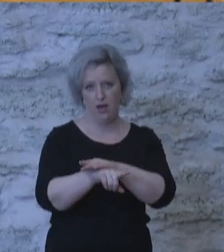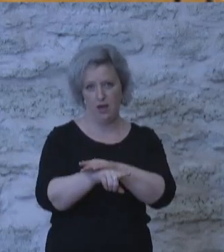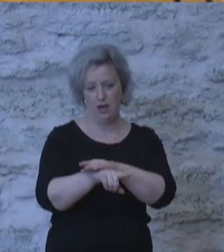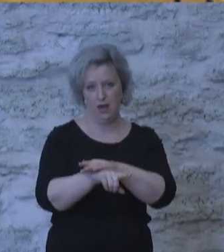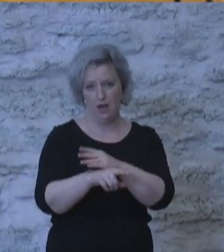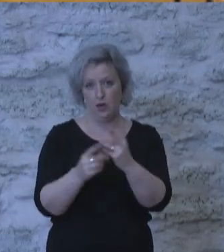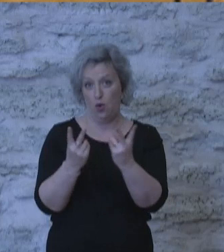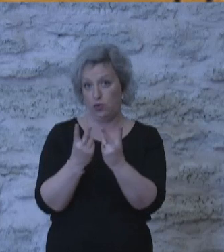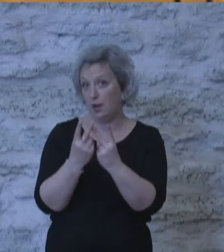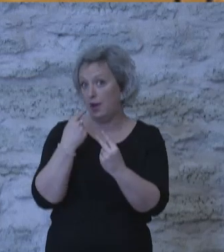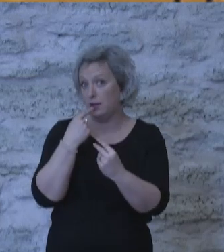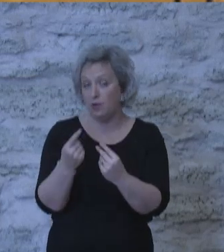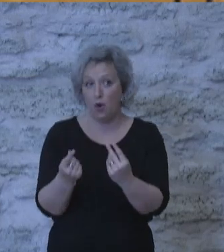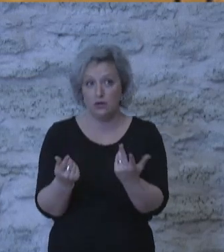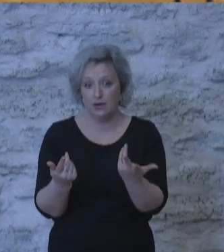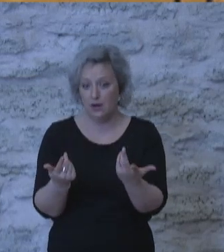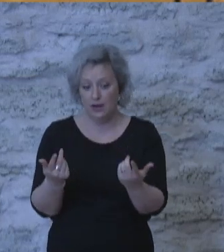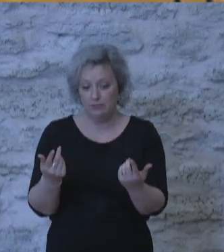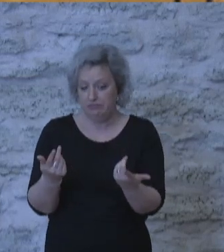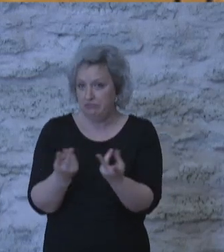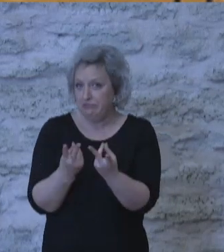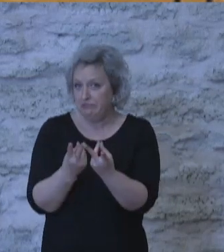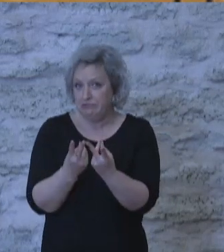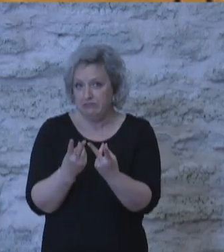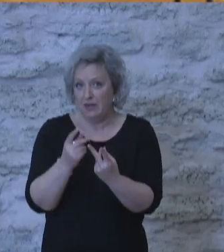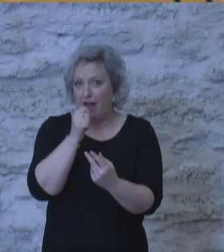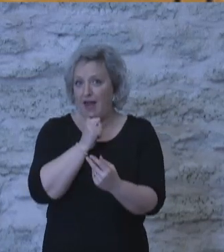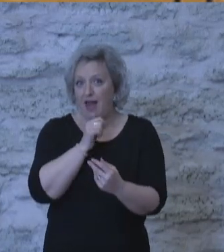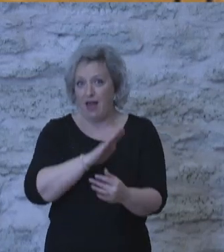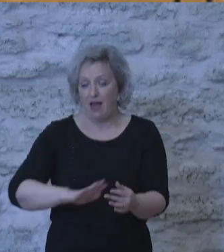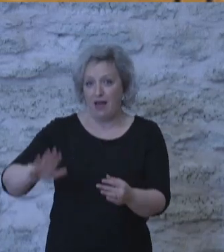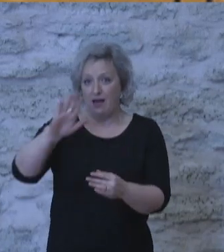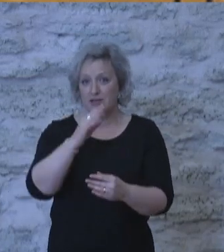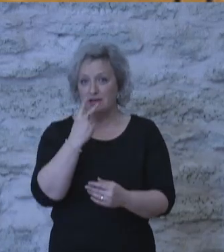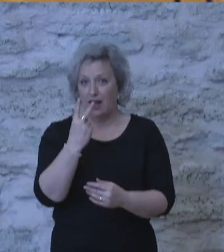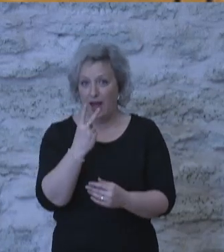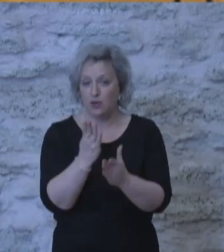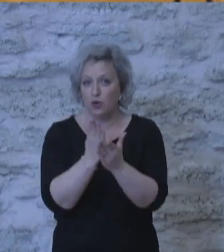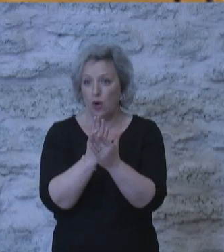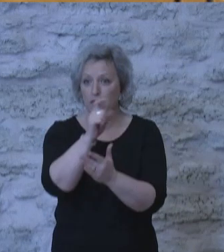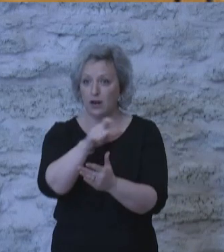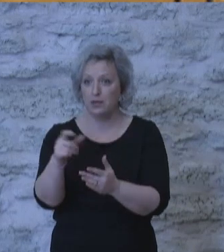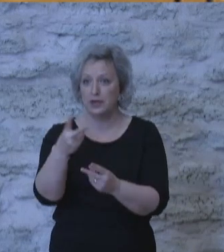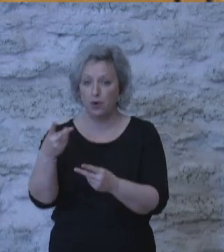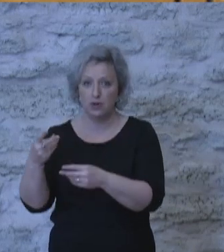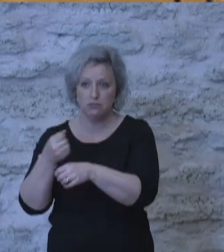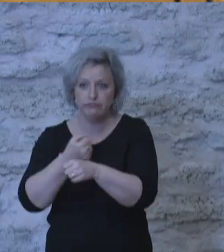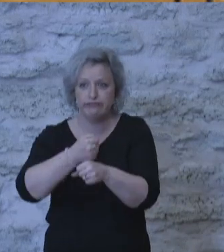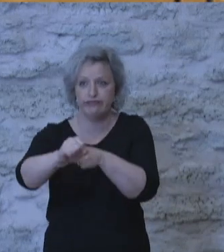Õtleme nii, et sellist asja ka Eesti ma pinnale nähtud, et inimesi niimoodi tööle suunatakse,